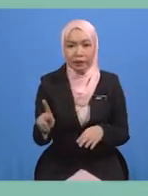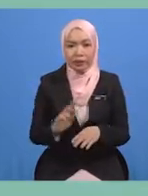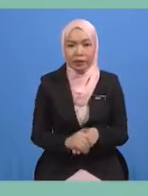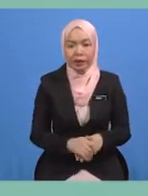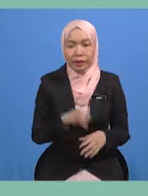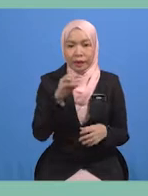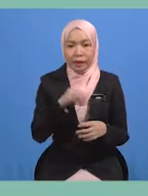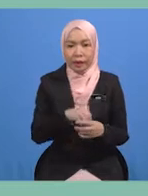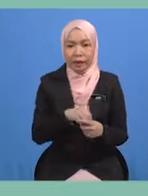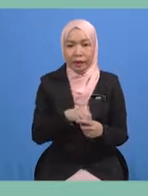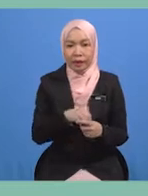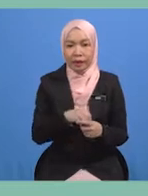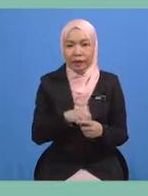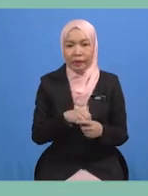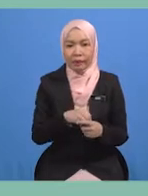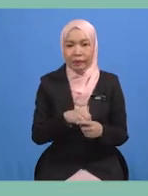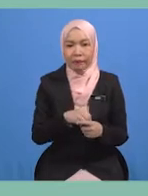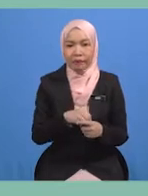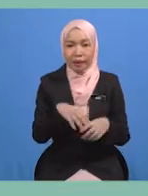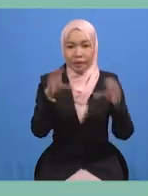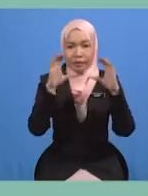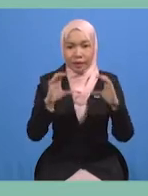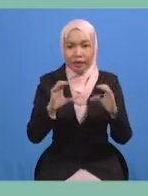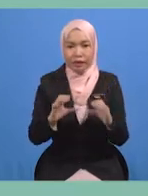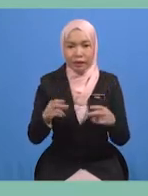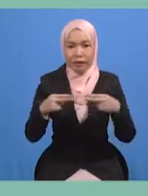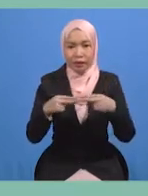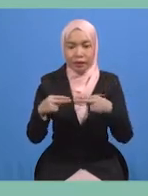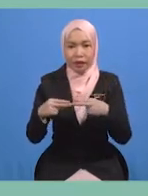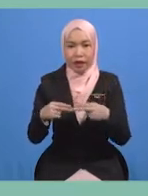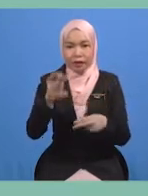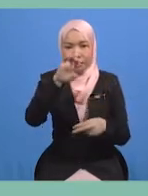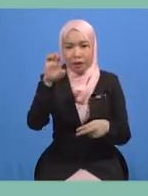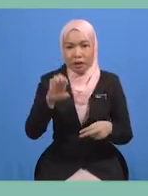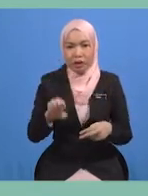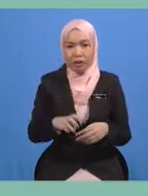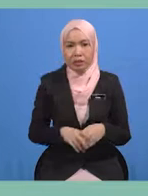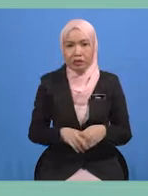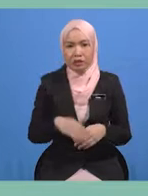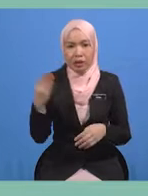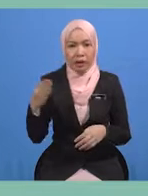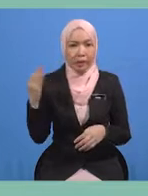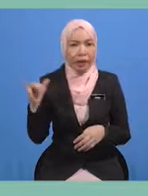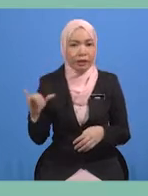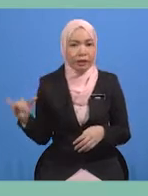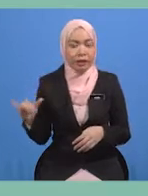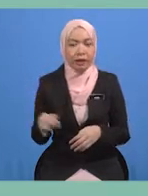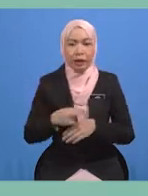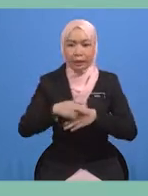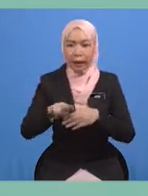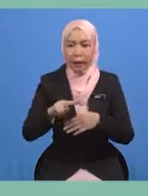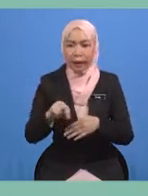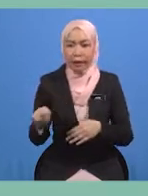digunakan dalam komunikasi elektronik. Paling biasanya, penghantaran maklumat